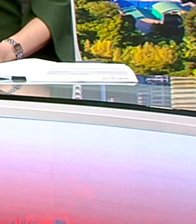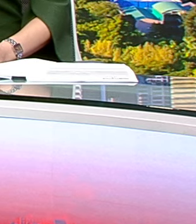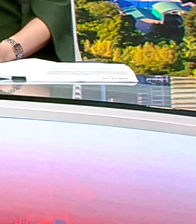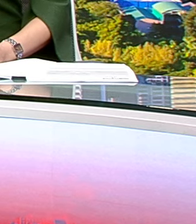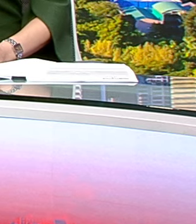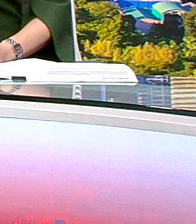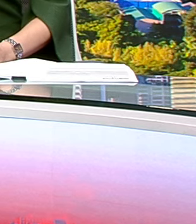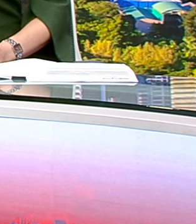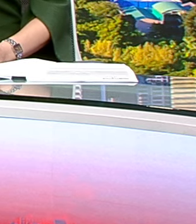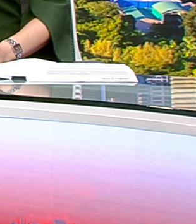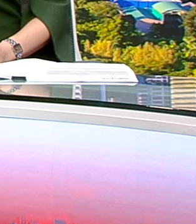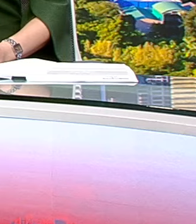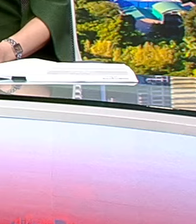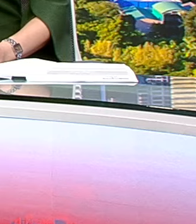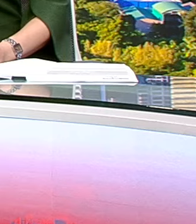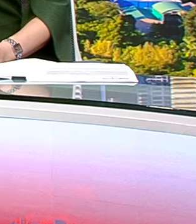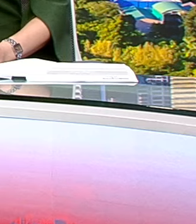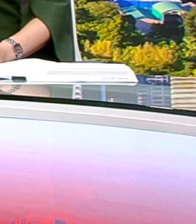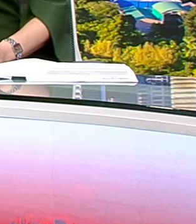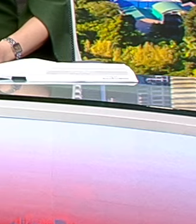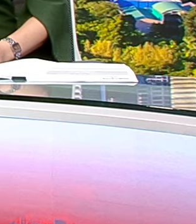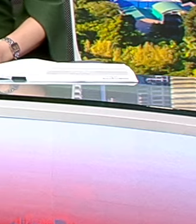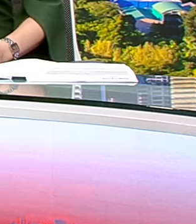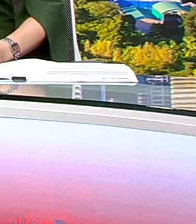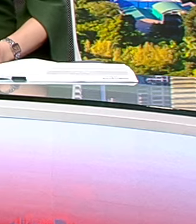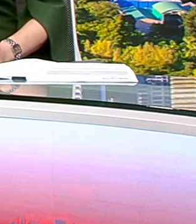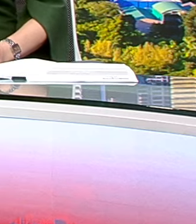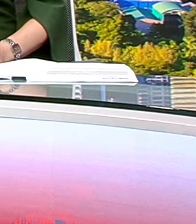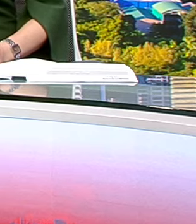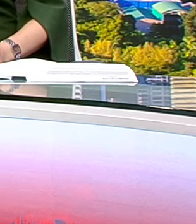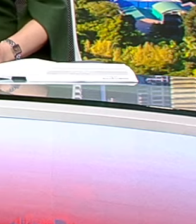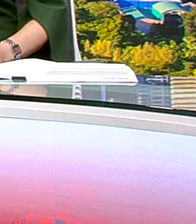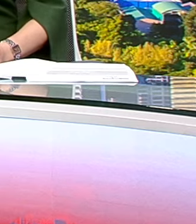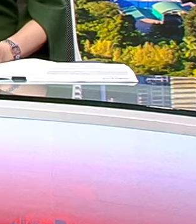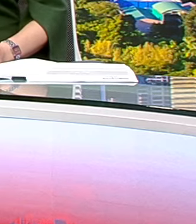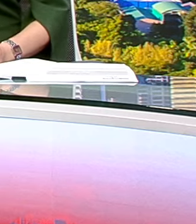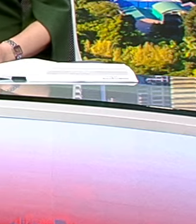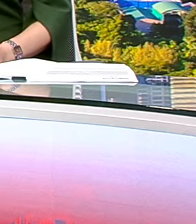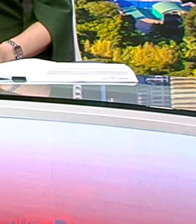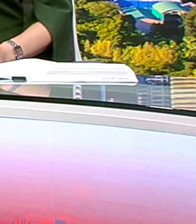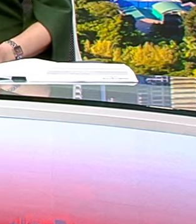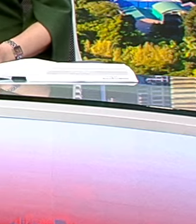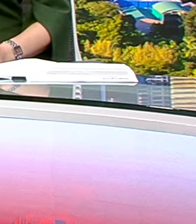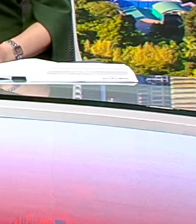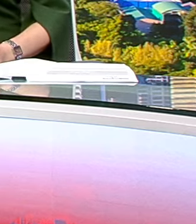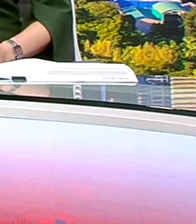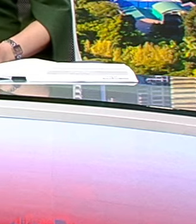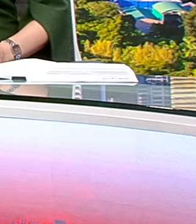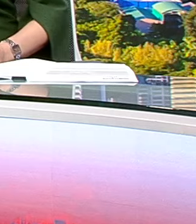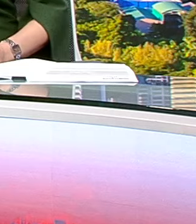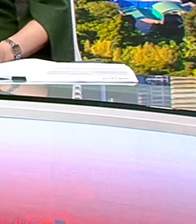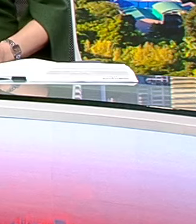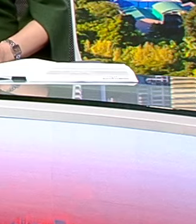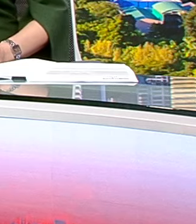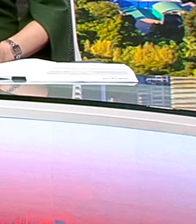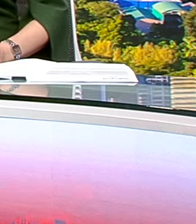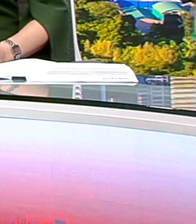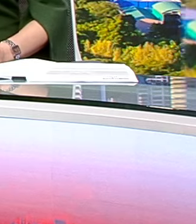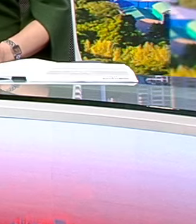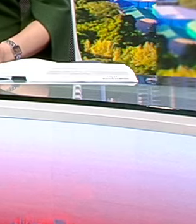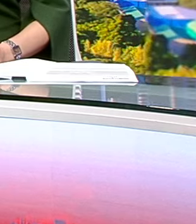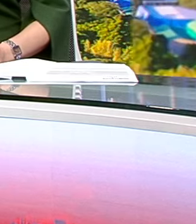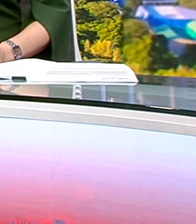ความร้อนสูงสุดในประเทศไทยจะอยู่ที่เขตบางนากรุงเทพมหานครซึ่งก็ไม่ไกลจากจุดที่เรารายงานอยู่เลยนะครับคือมองออก